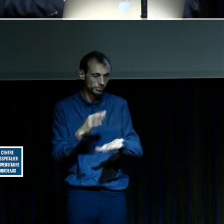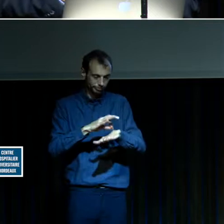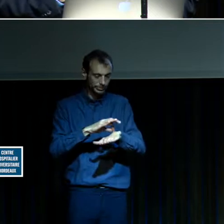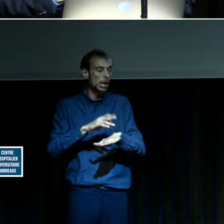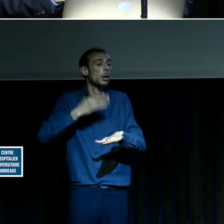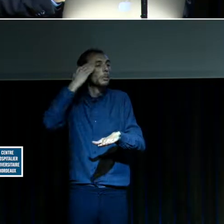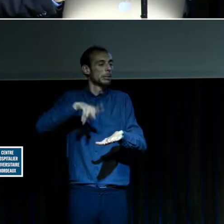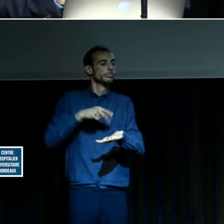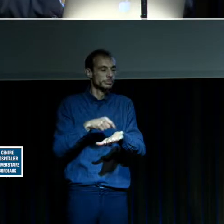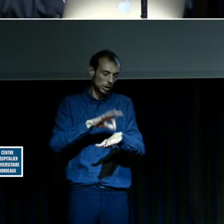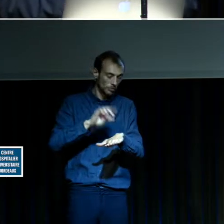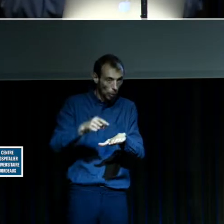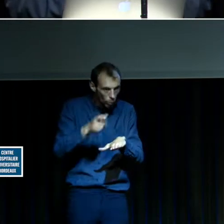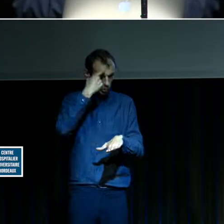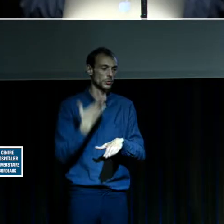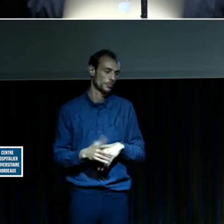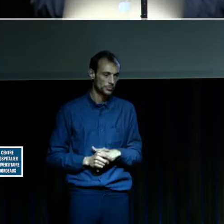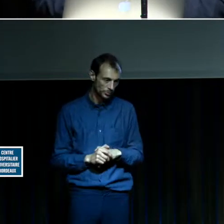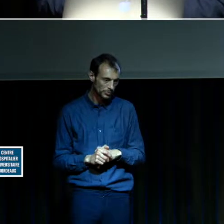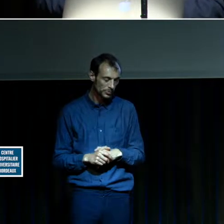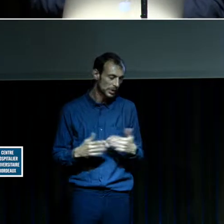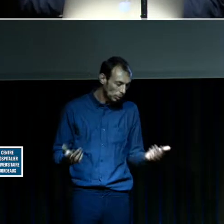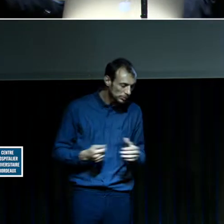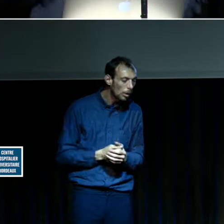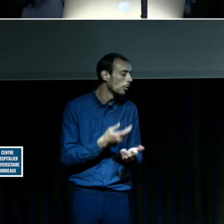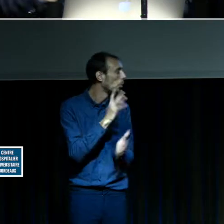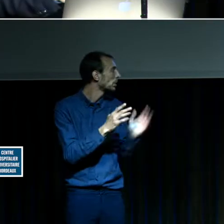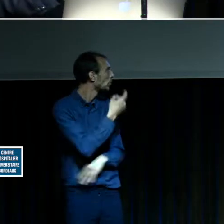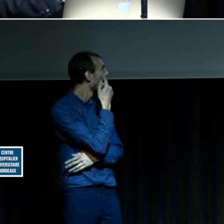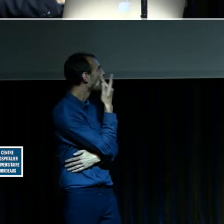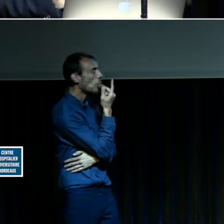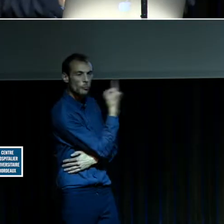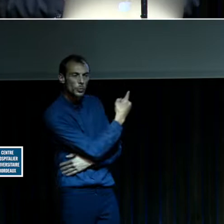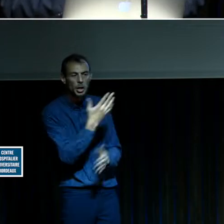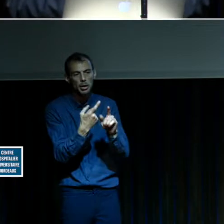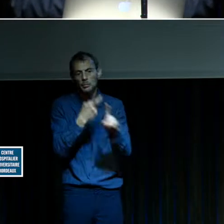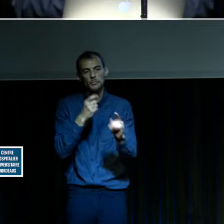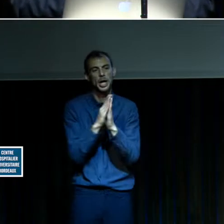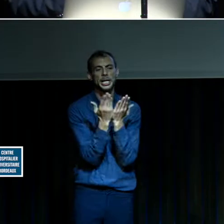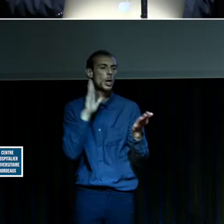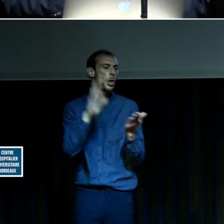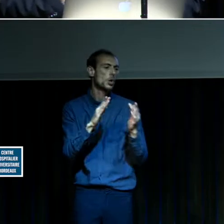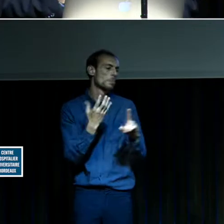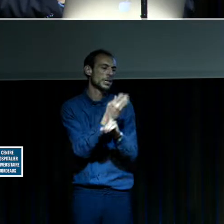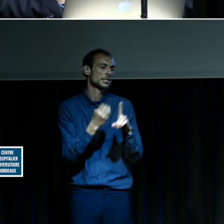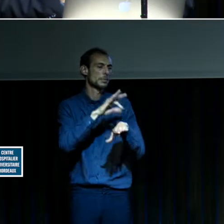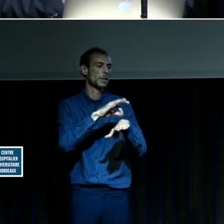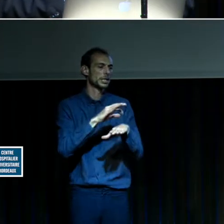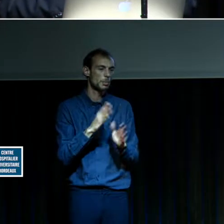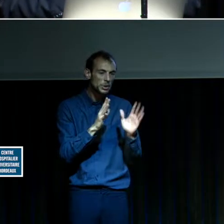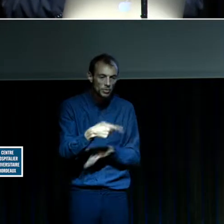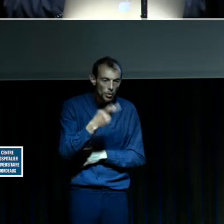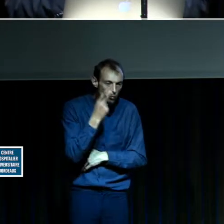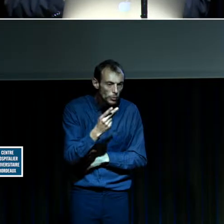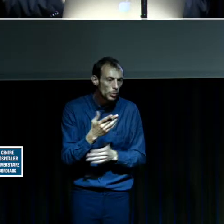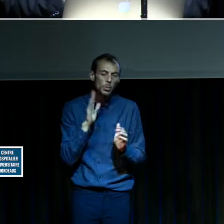d'une publication, une grande publication internationale du Lancet. Vous en avez peut-être entendu parler au moment de la crise Covid. On a beaucoup parlé des grandes revues